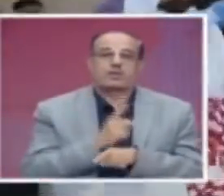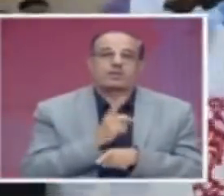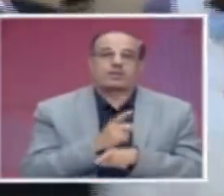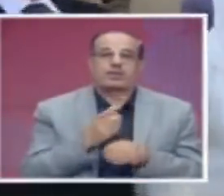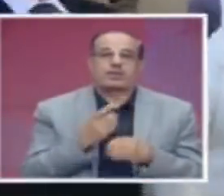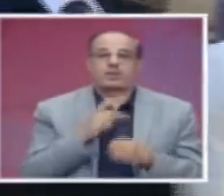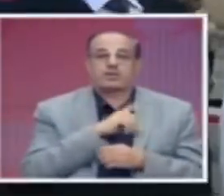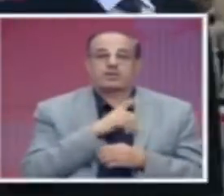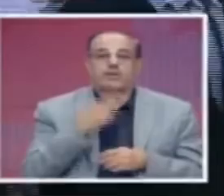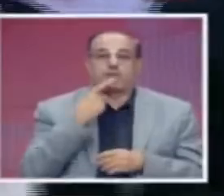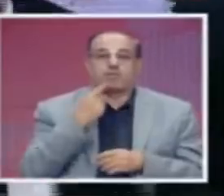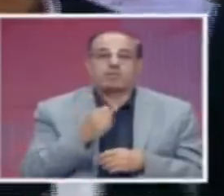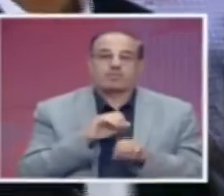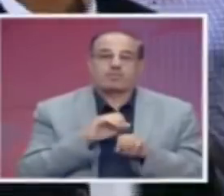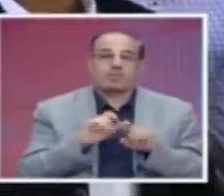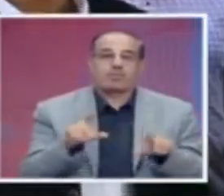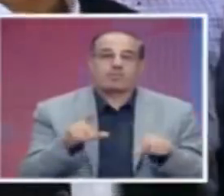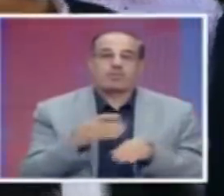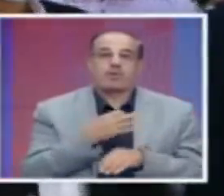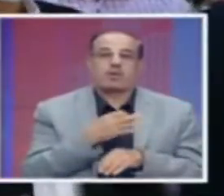طالب وطالبة موزعين على